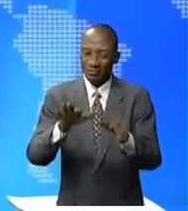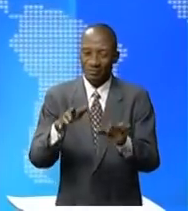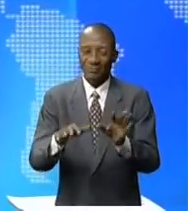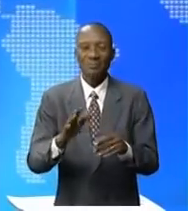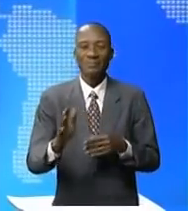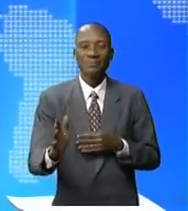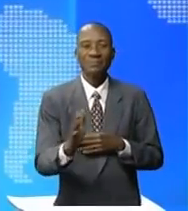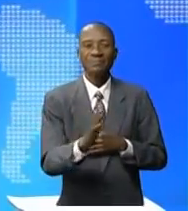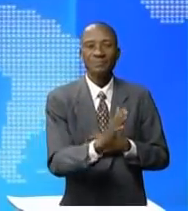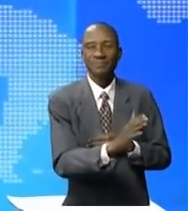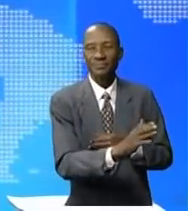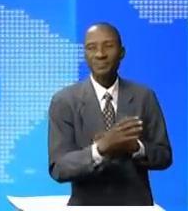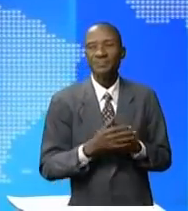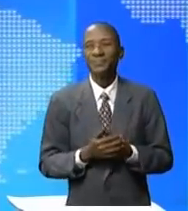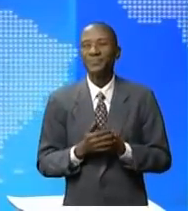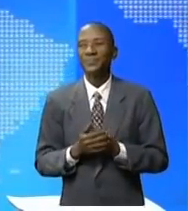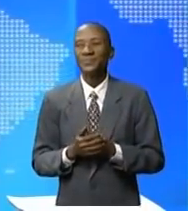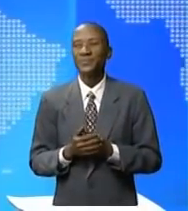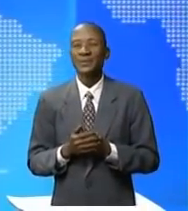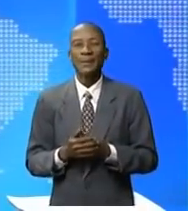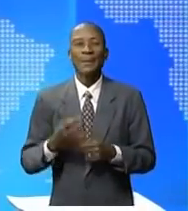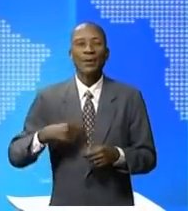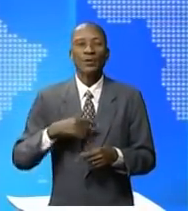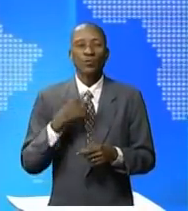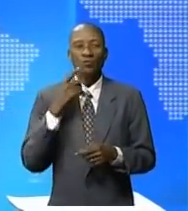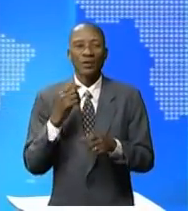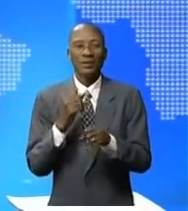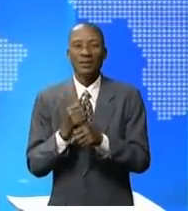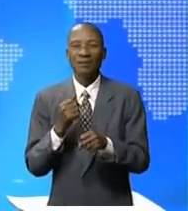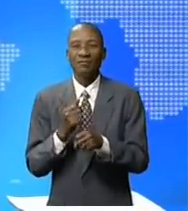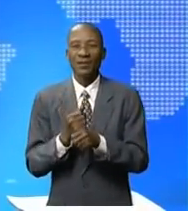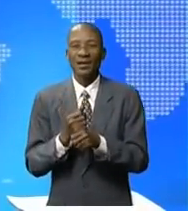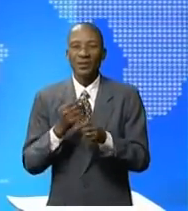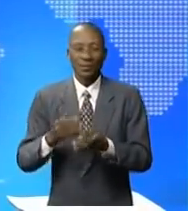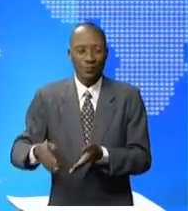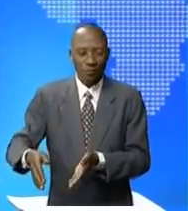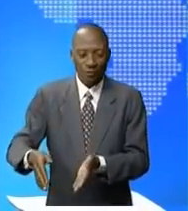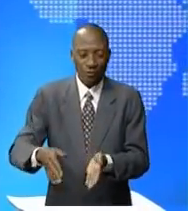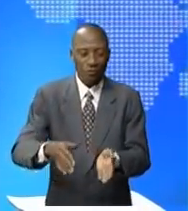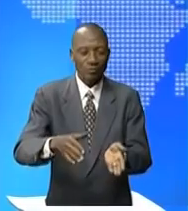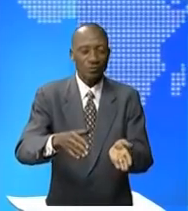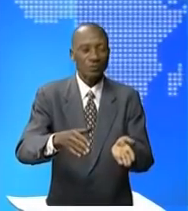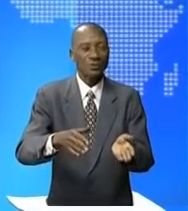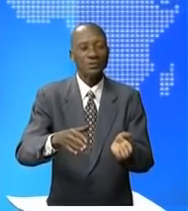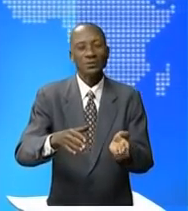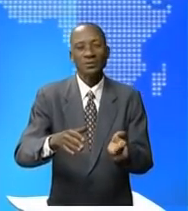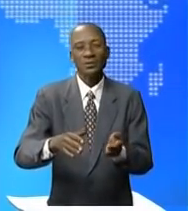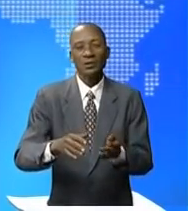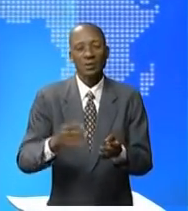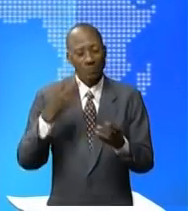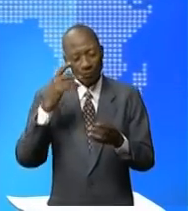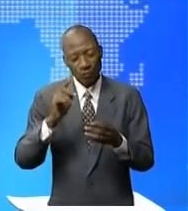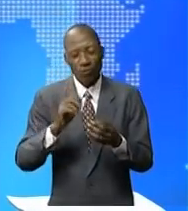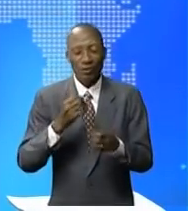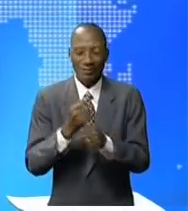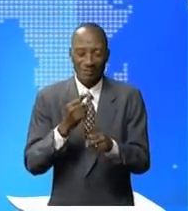puis cette question, où en sommes-nous avec l'évolution des travaux de réhabilitation du groupe 3 de la centrale hydroélectrique de la Tchopo? Quelques